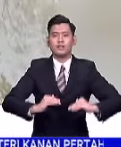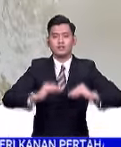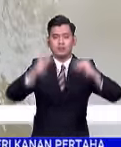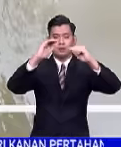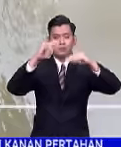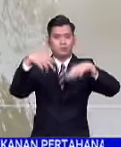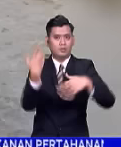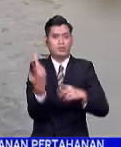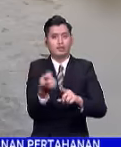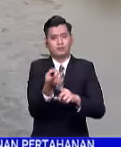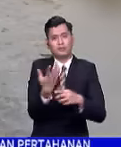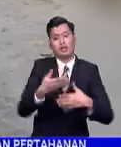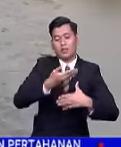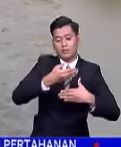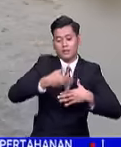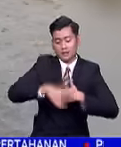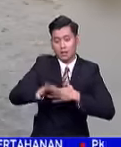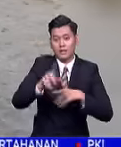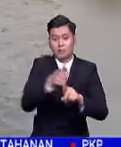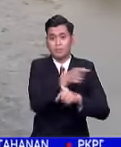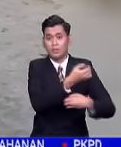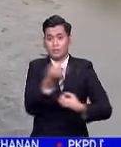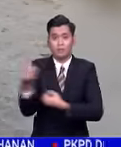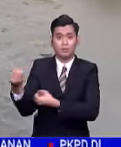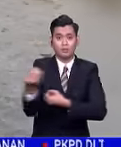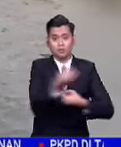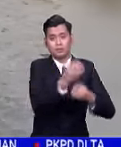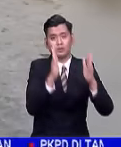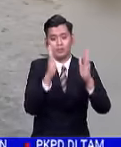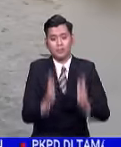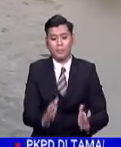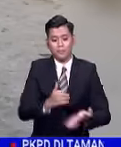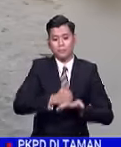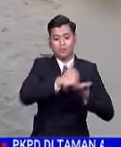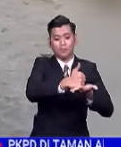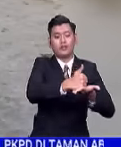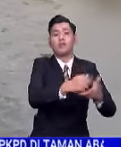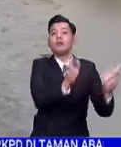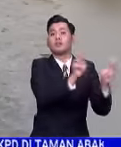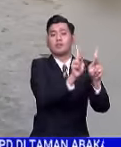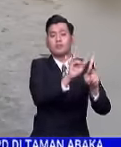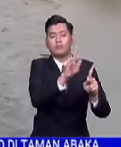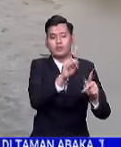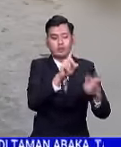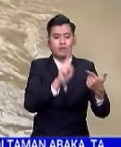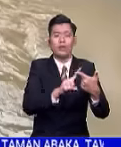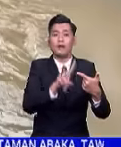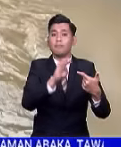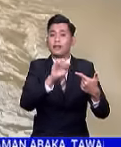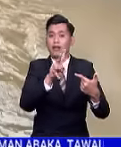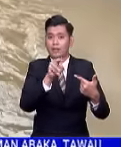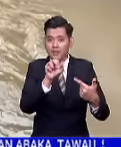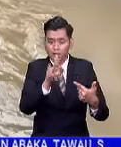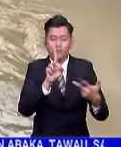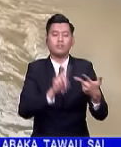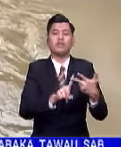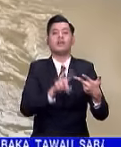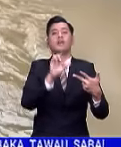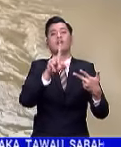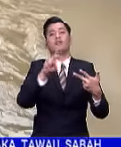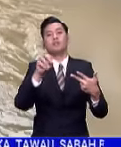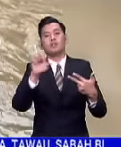udara bomba Pangkalan Miri. Bantuan keperluan asas itu diagihkan ke Kampung Batu Bungan, Kampung Milanau dan Kampung Long